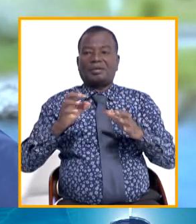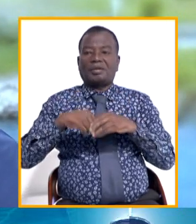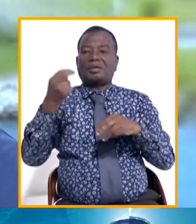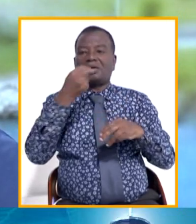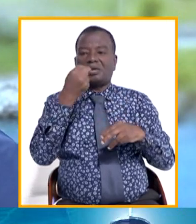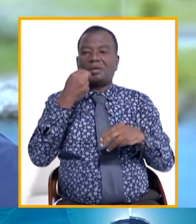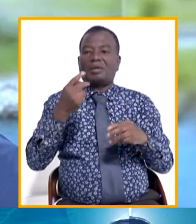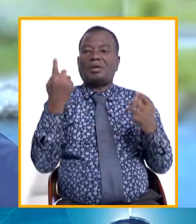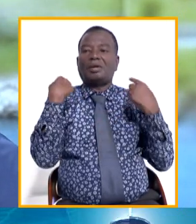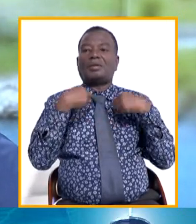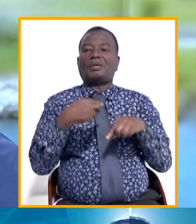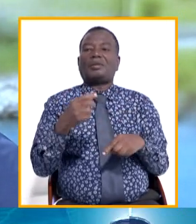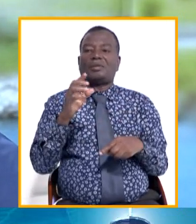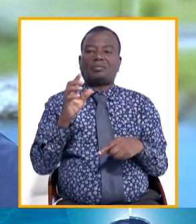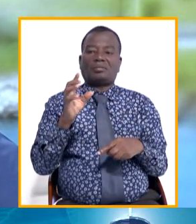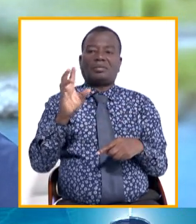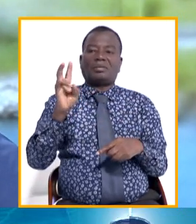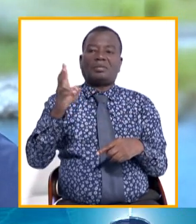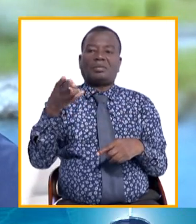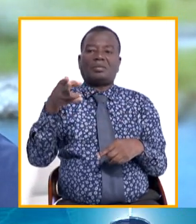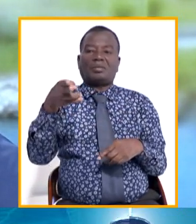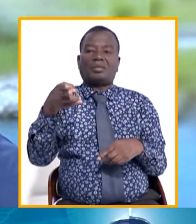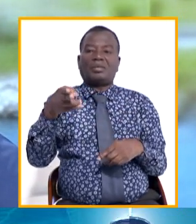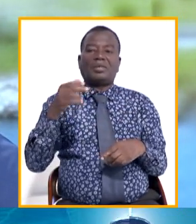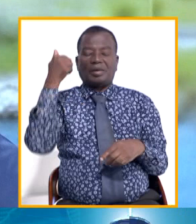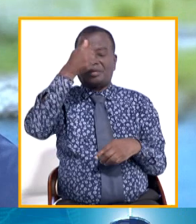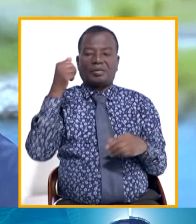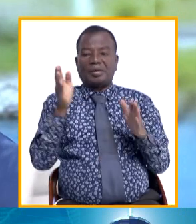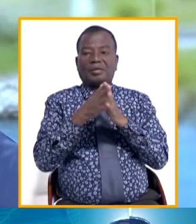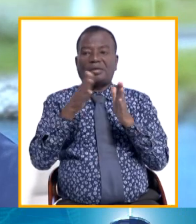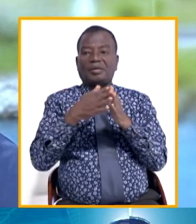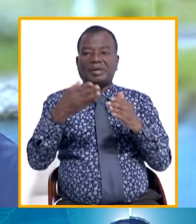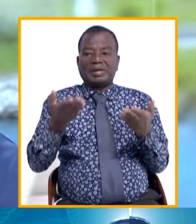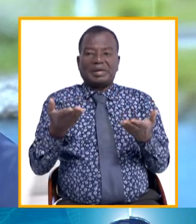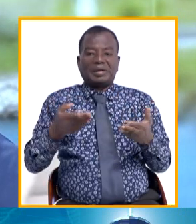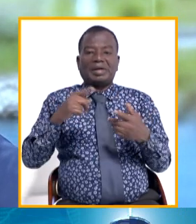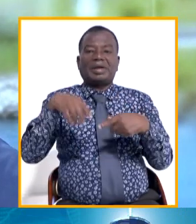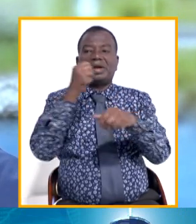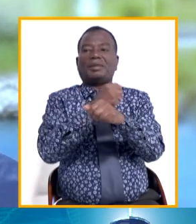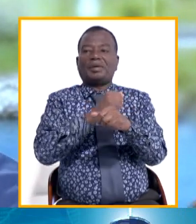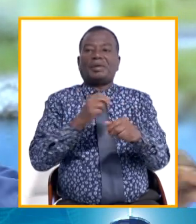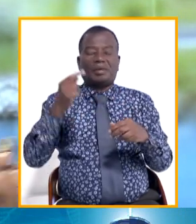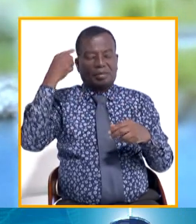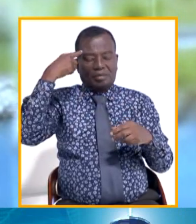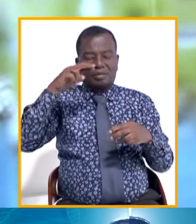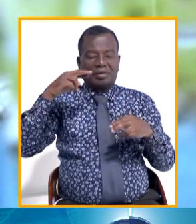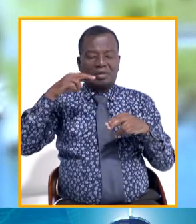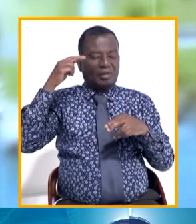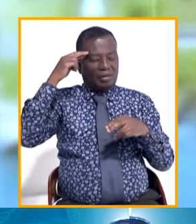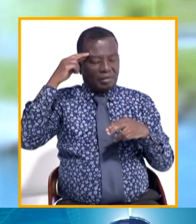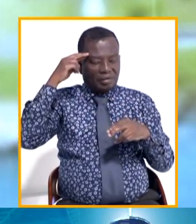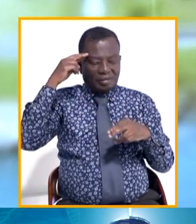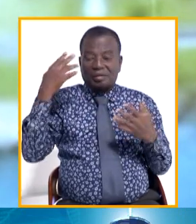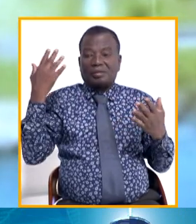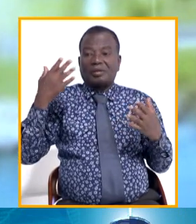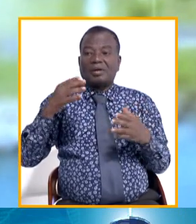Pendant 72 heures, l'Afrique s'était réunie sur les bords de la lagune Ébrier pour réfléchir aux moyens de renforcement de la